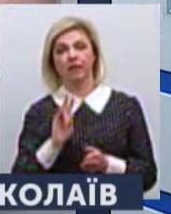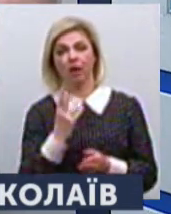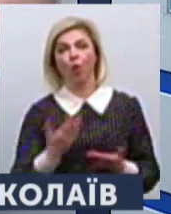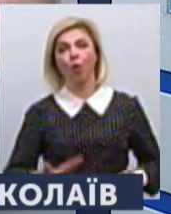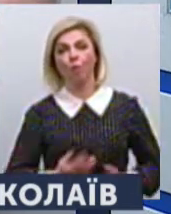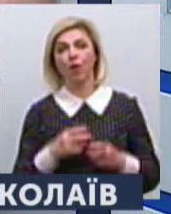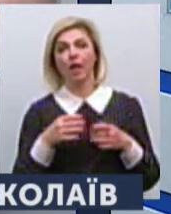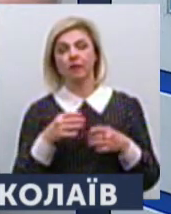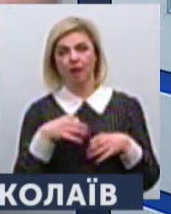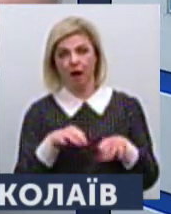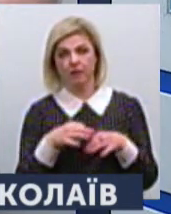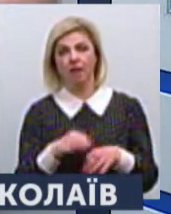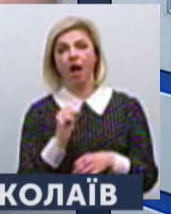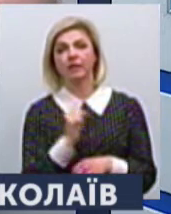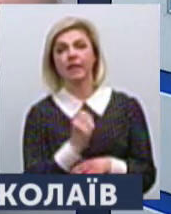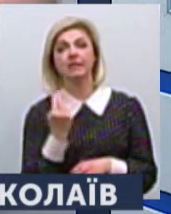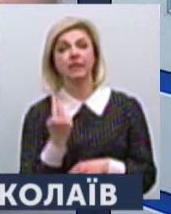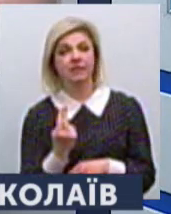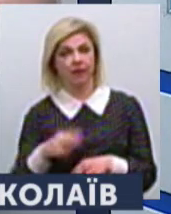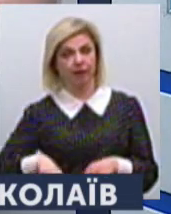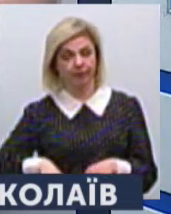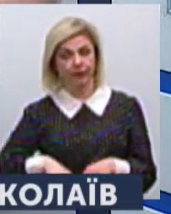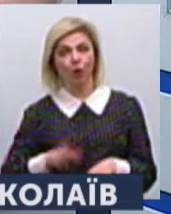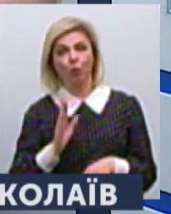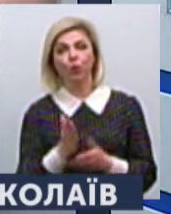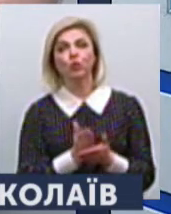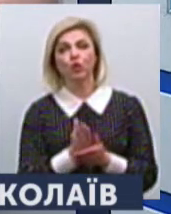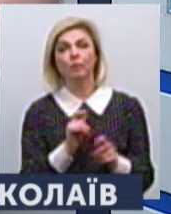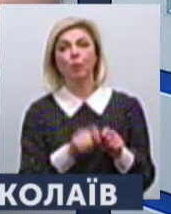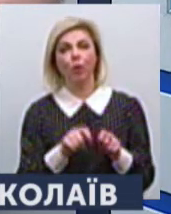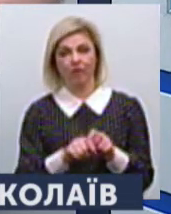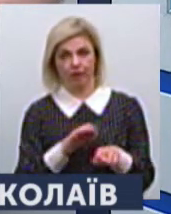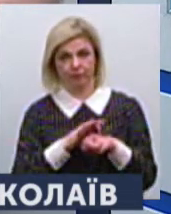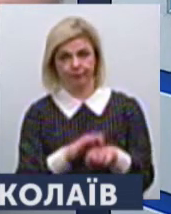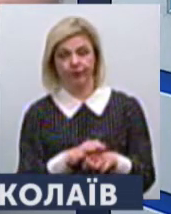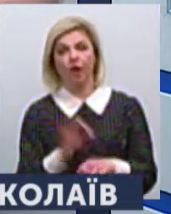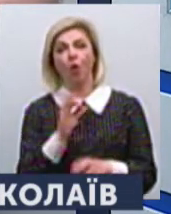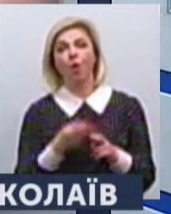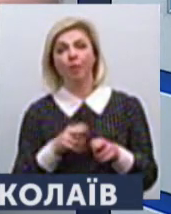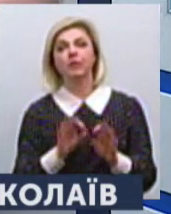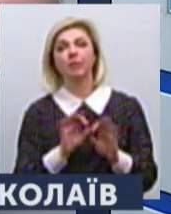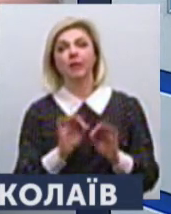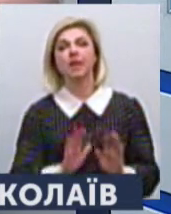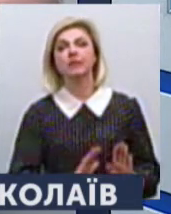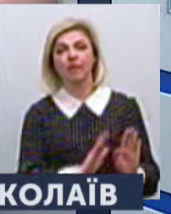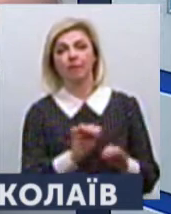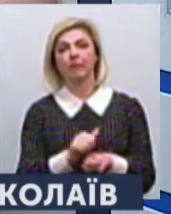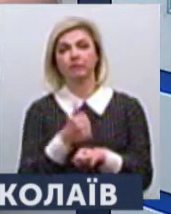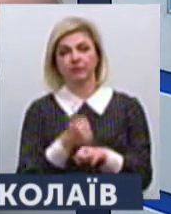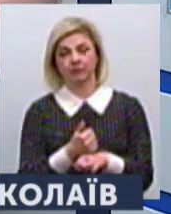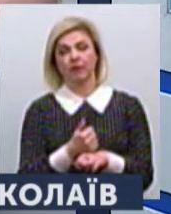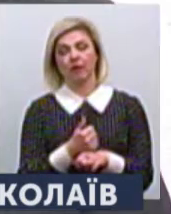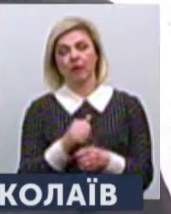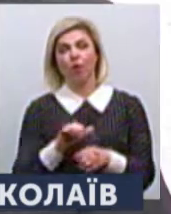«Миколаївкомунтранс» Андрія Цизіна. На підприємстві буде проведено службову перевірку. Про це нам розповів заступник Миколаївського міського голови Юрій